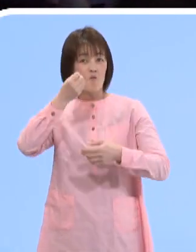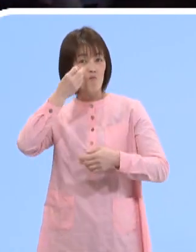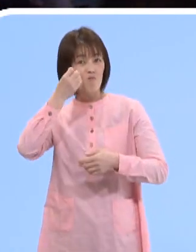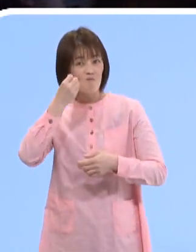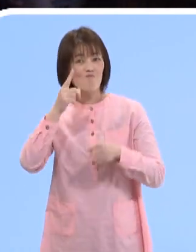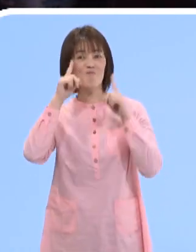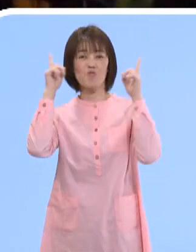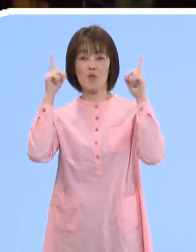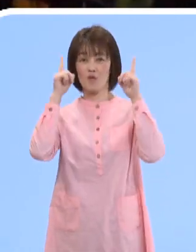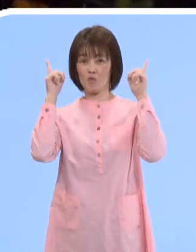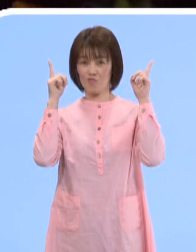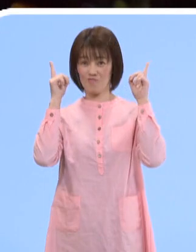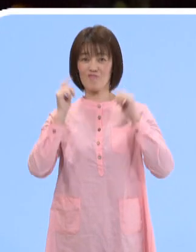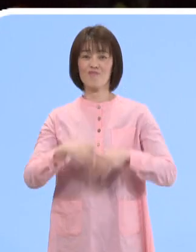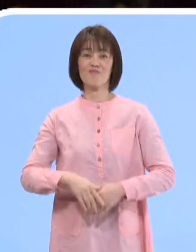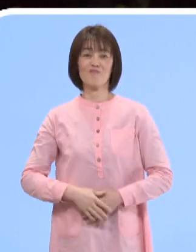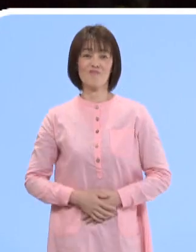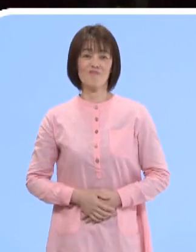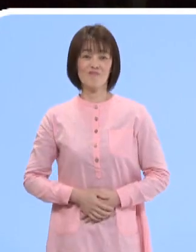珍しい映画祭。